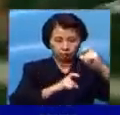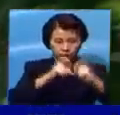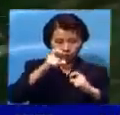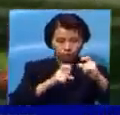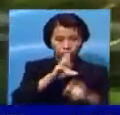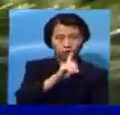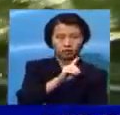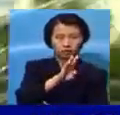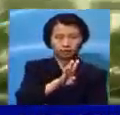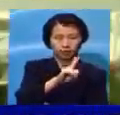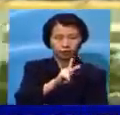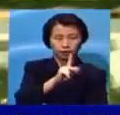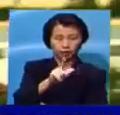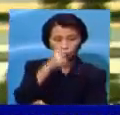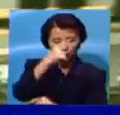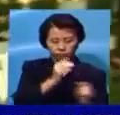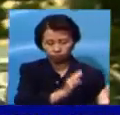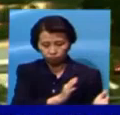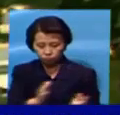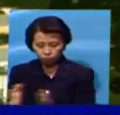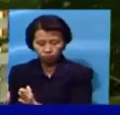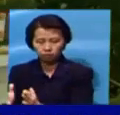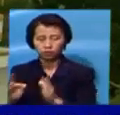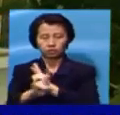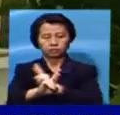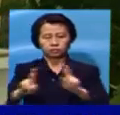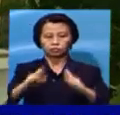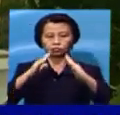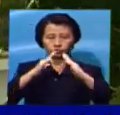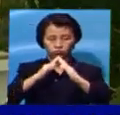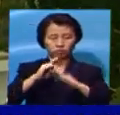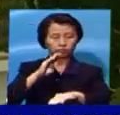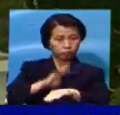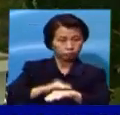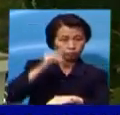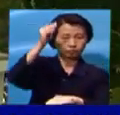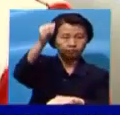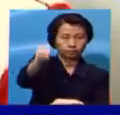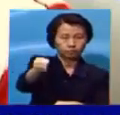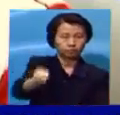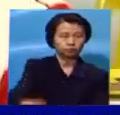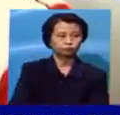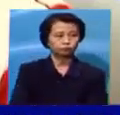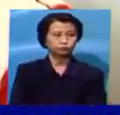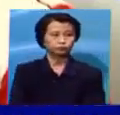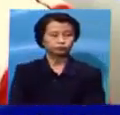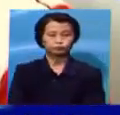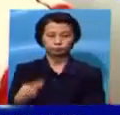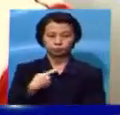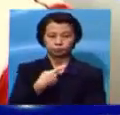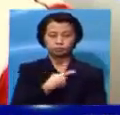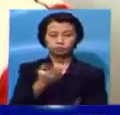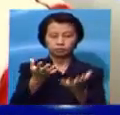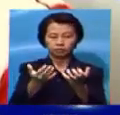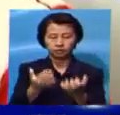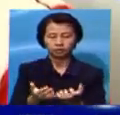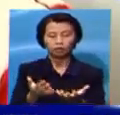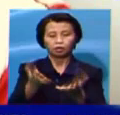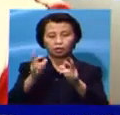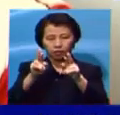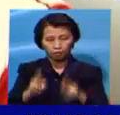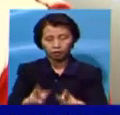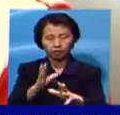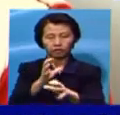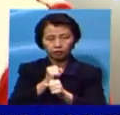BKL bagi merealisasikan penyediaan rumah di masa akan datang kita nak pastikan baha rakyat dapat